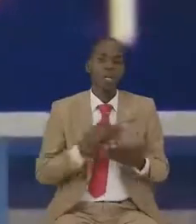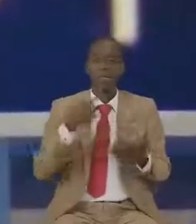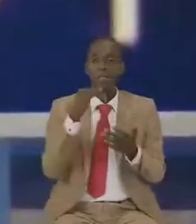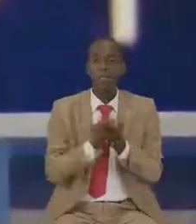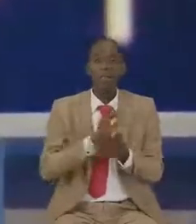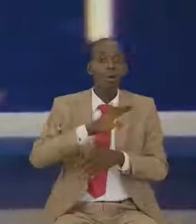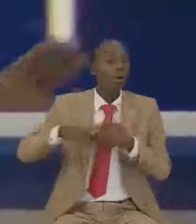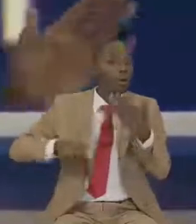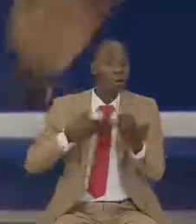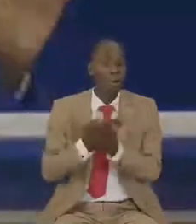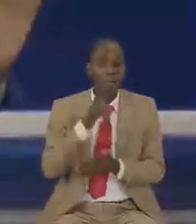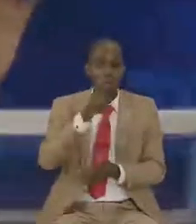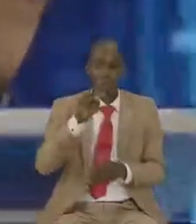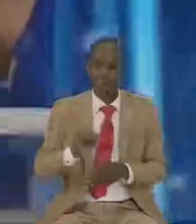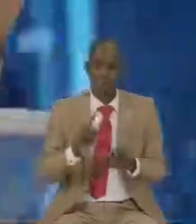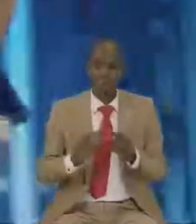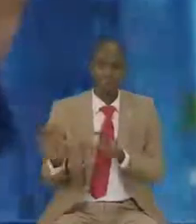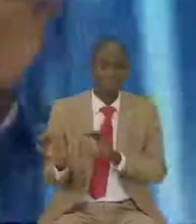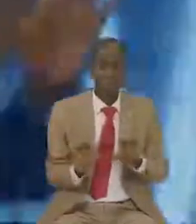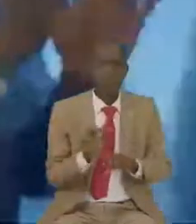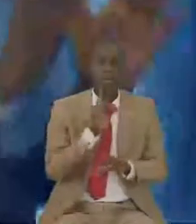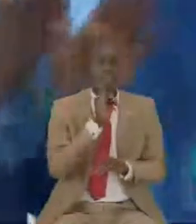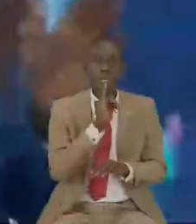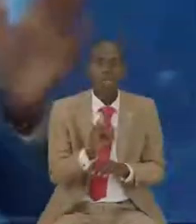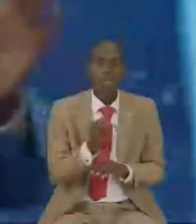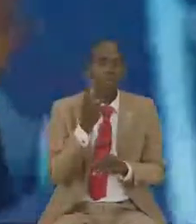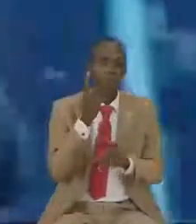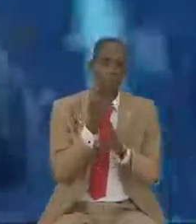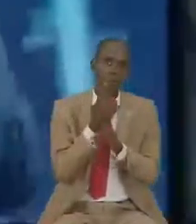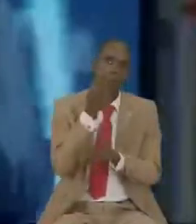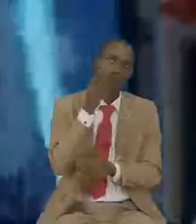ce qu'il vous faut faire, c'est de le regarder,